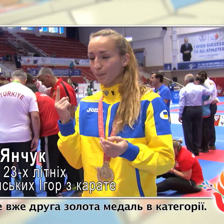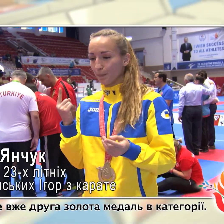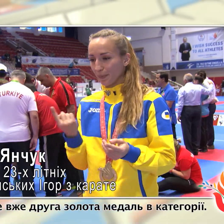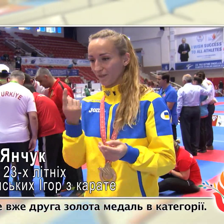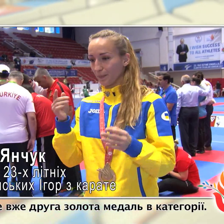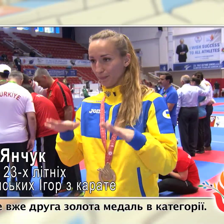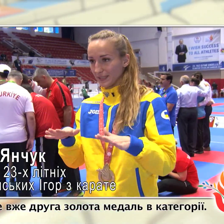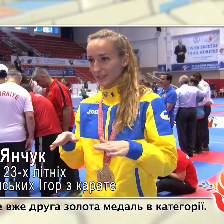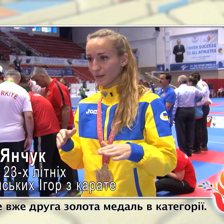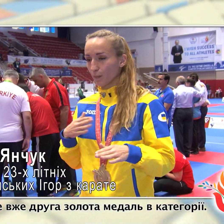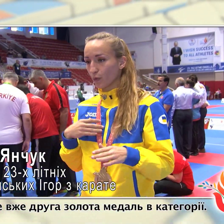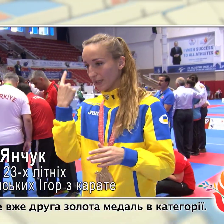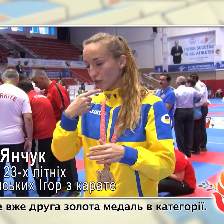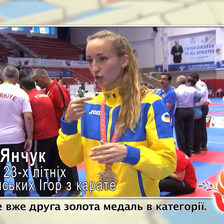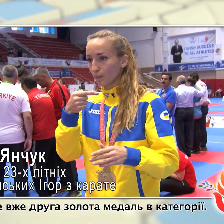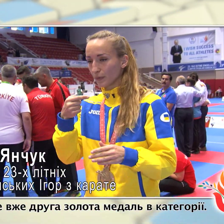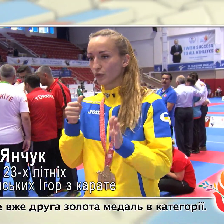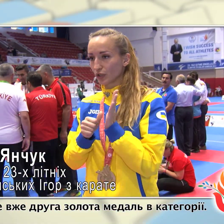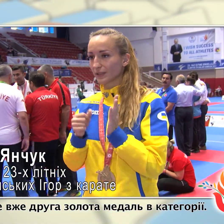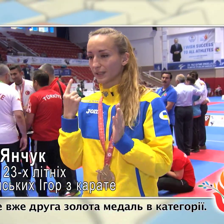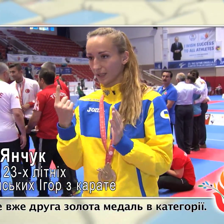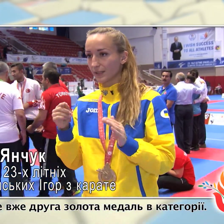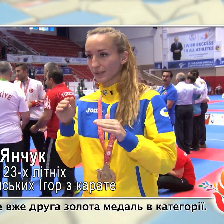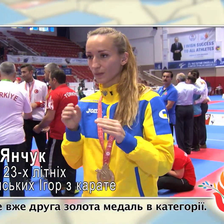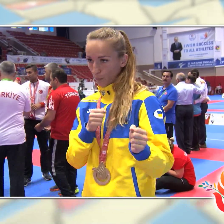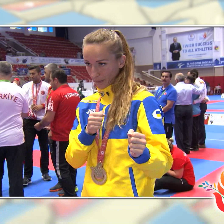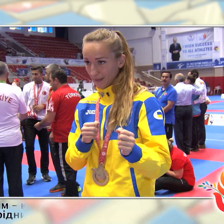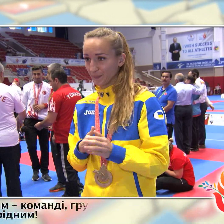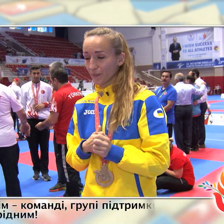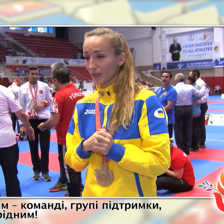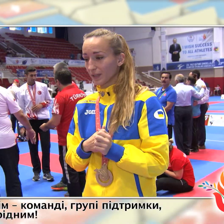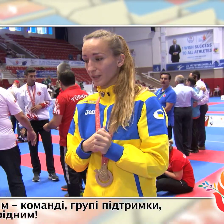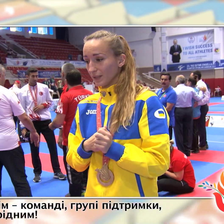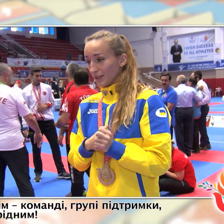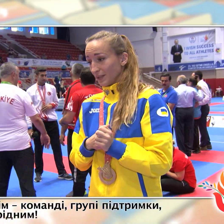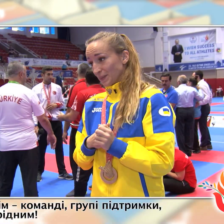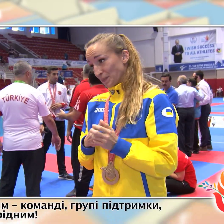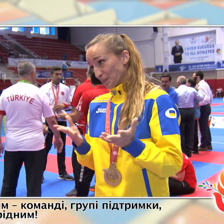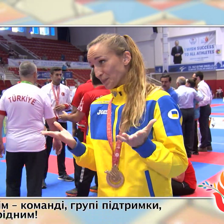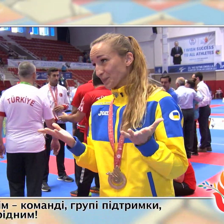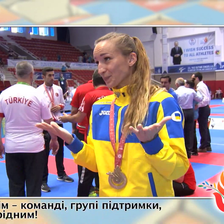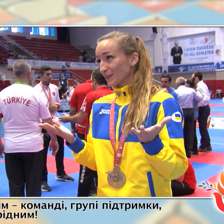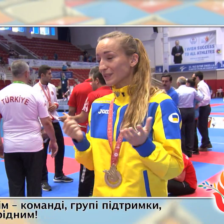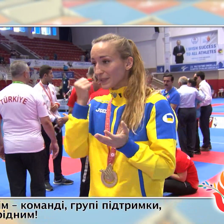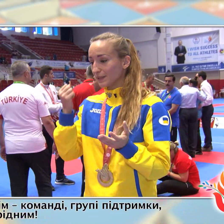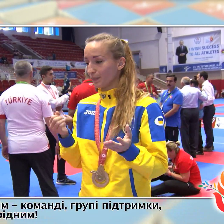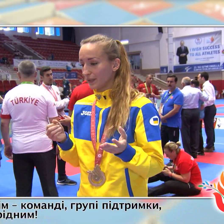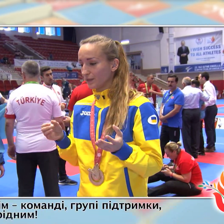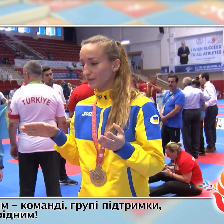Сьогодні це вже друга золота медаль в категорії. Я дякую всім – команді, групі підтримки, тренерам, рідним.